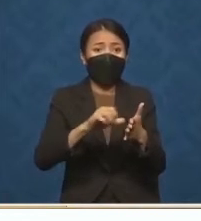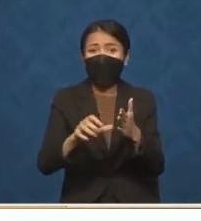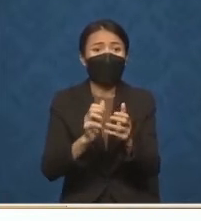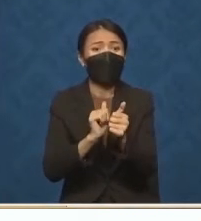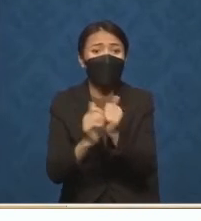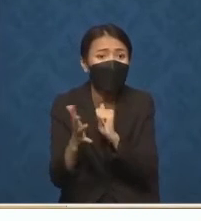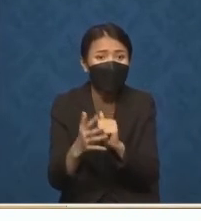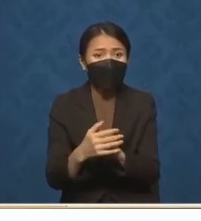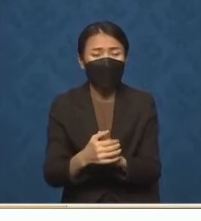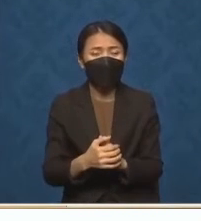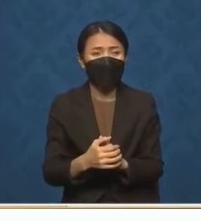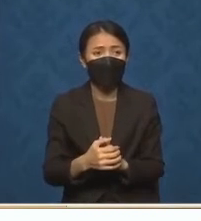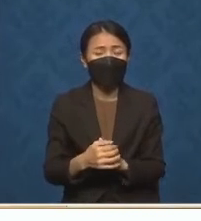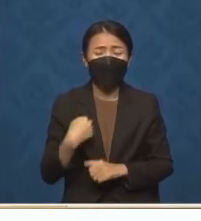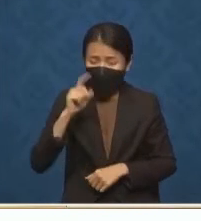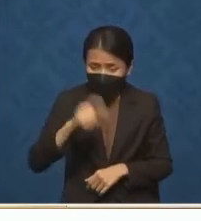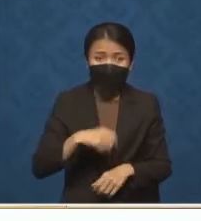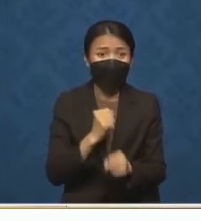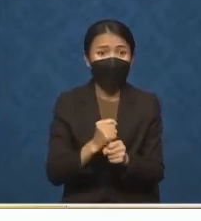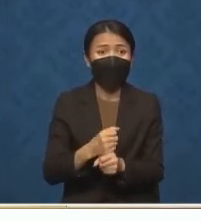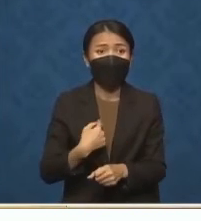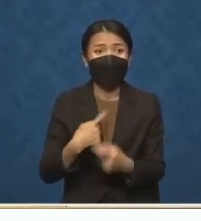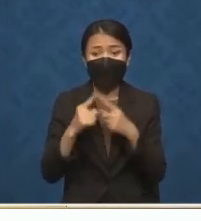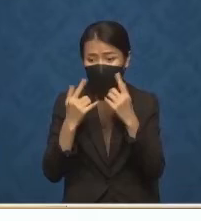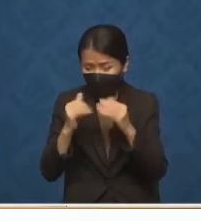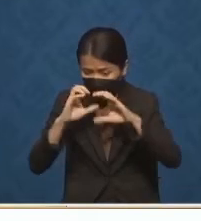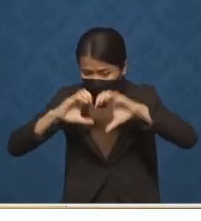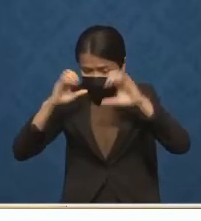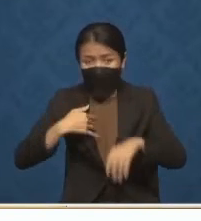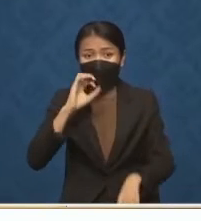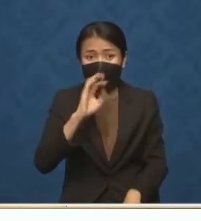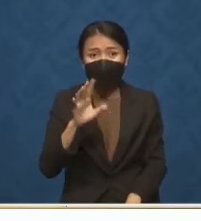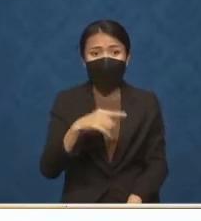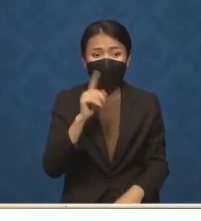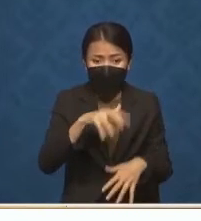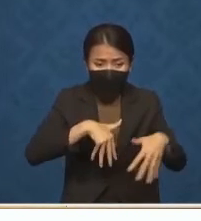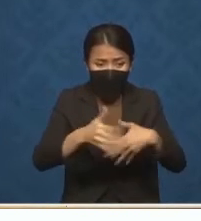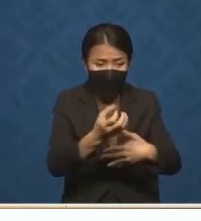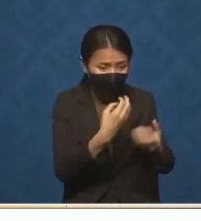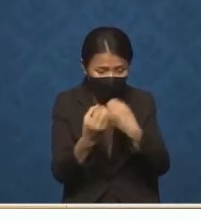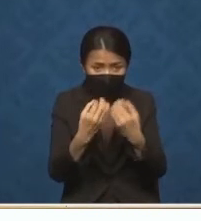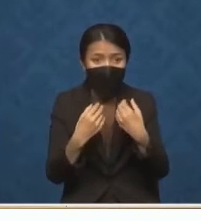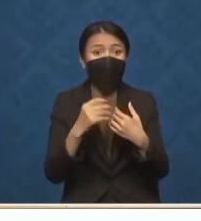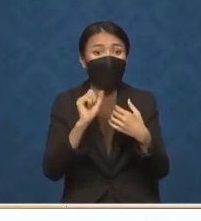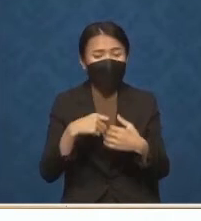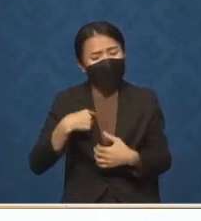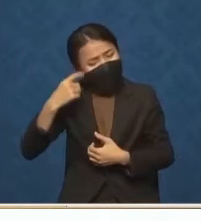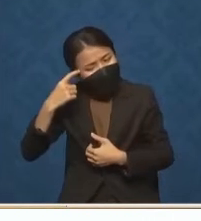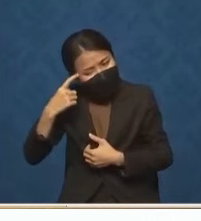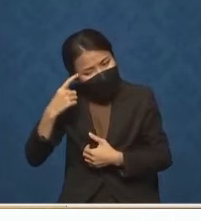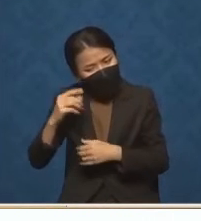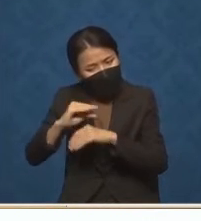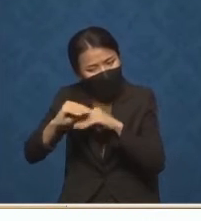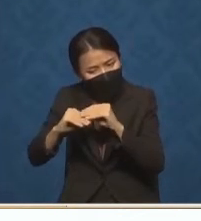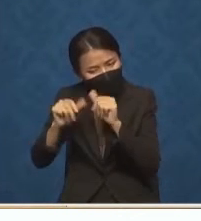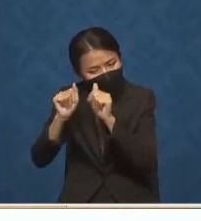วยงานภาครับตอบชดเจนครับตั้งแต่วันเดียวันที่ได้รเรลเรีนจากชาวบ้านมาจถึงออกแบบโงการของบัมา